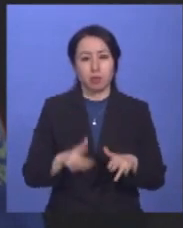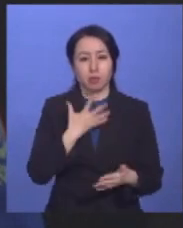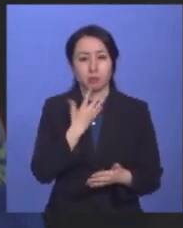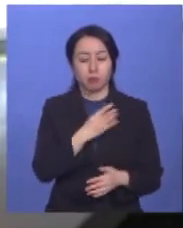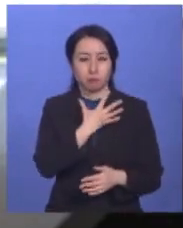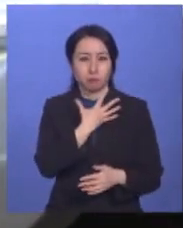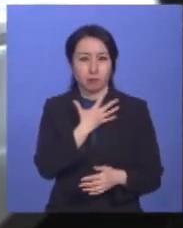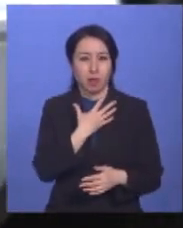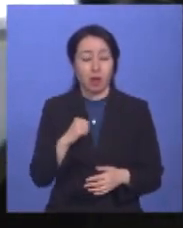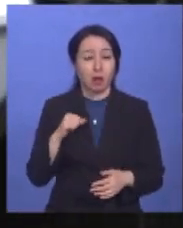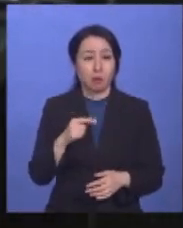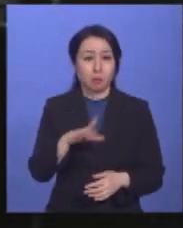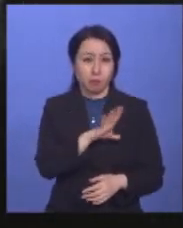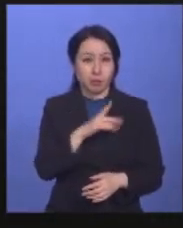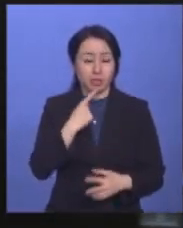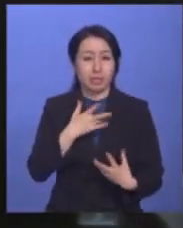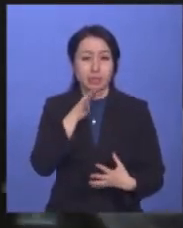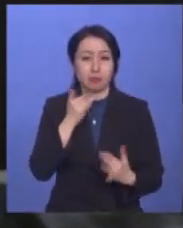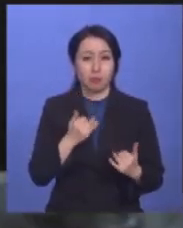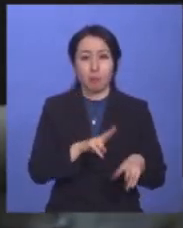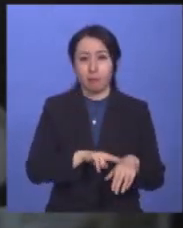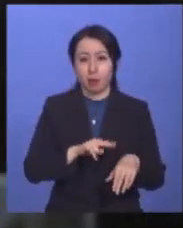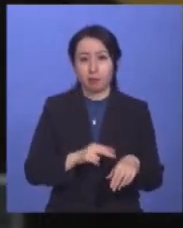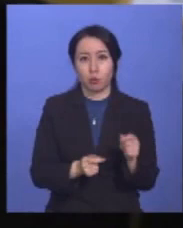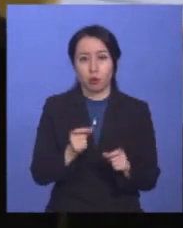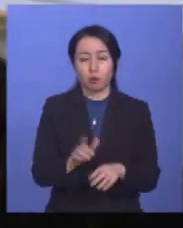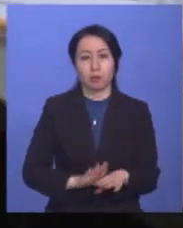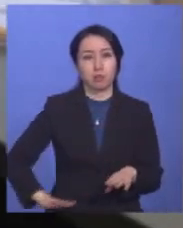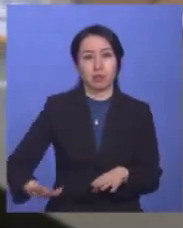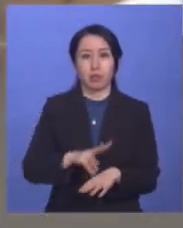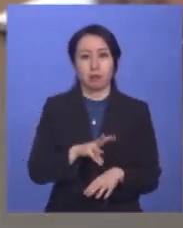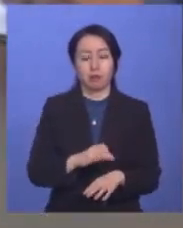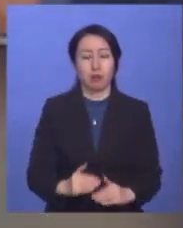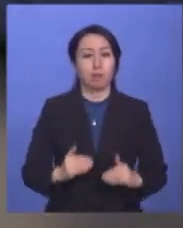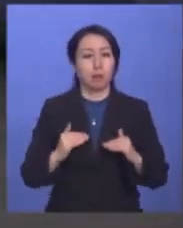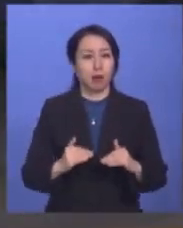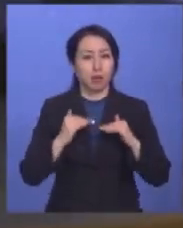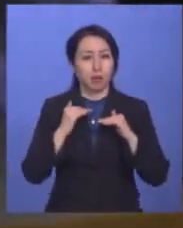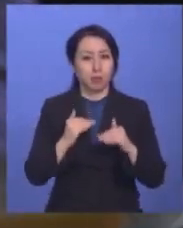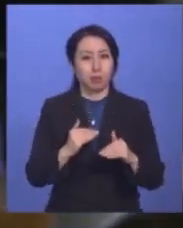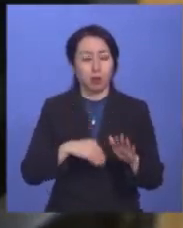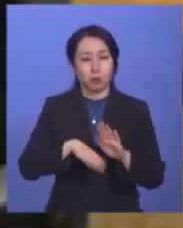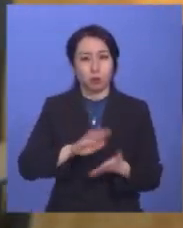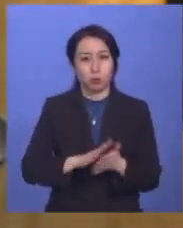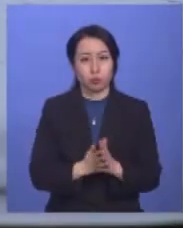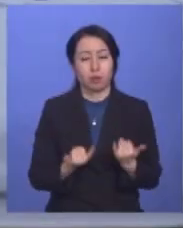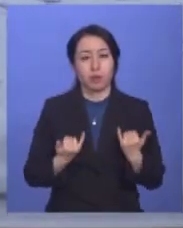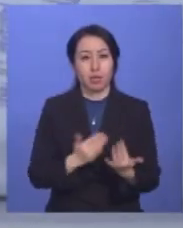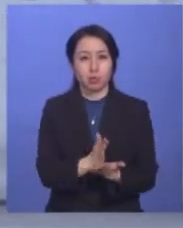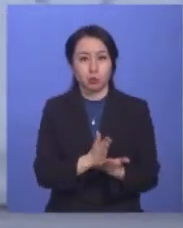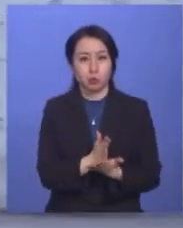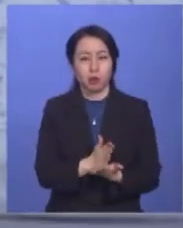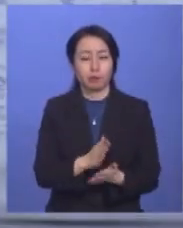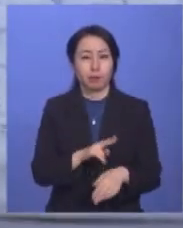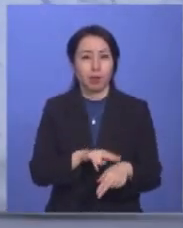собственными силами. Было отмечено, что для современных полицейских руководством страны и МВД поэтапно создаются оптимальные условия для службы. В этой связи